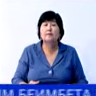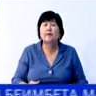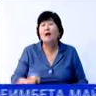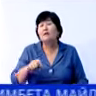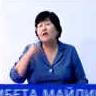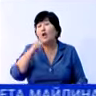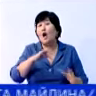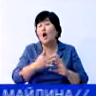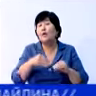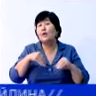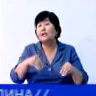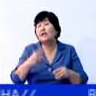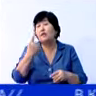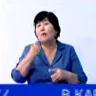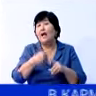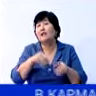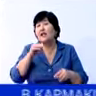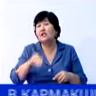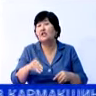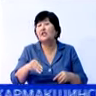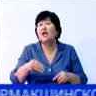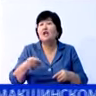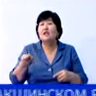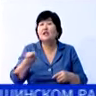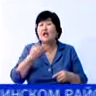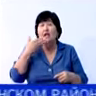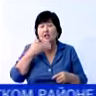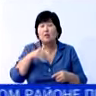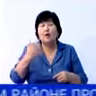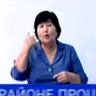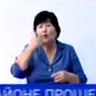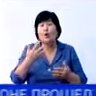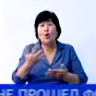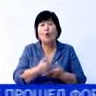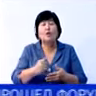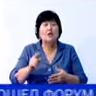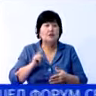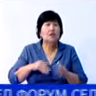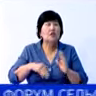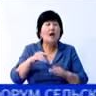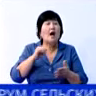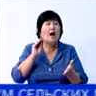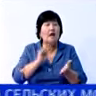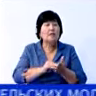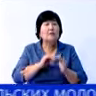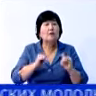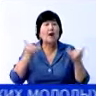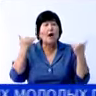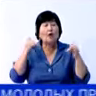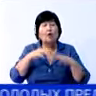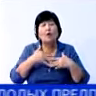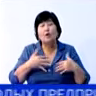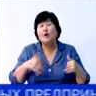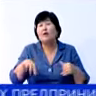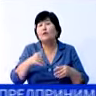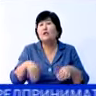В этом году в ауле засеяли 1500 гектаров земли. По сравнению с прошлым годом урожай ожидается выше. Отмечен рост поголовья. Все это